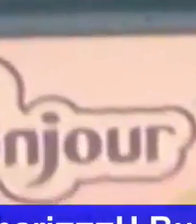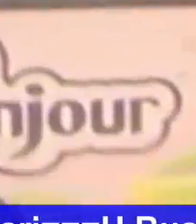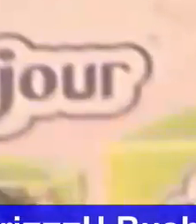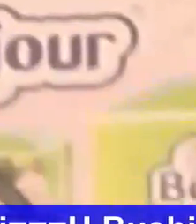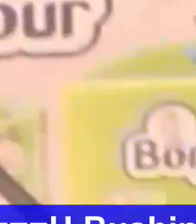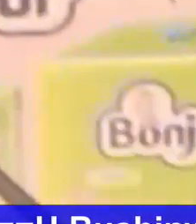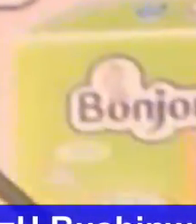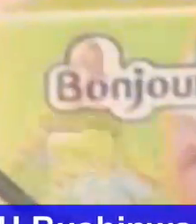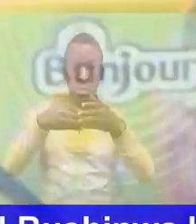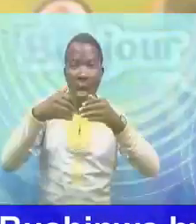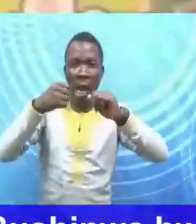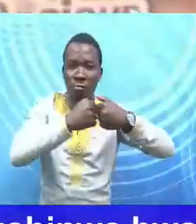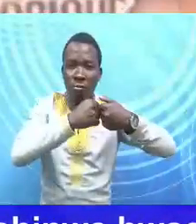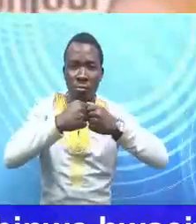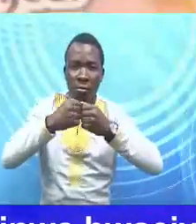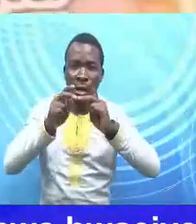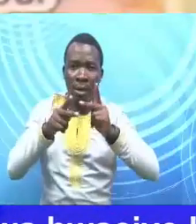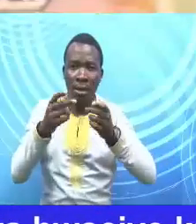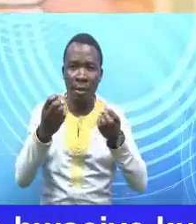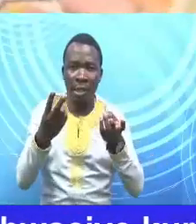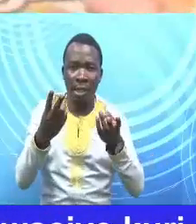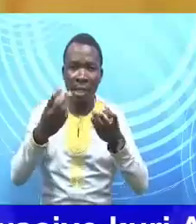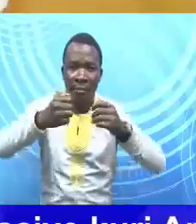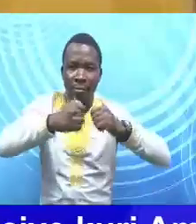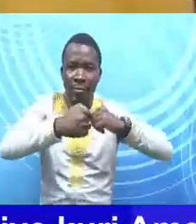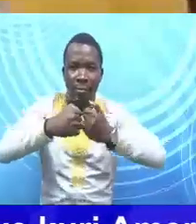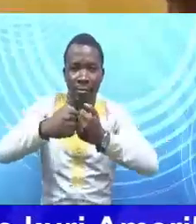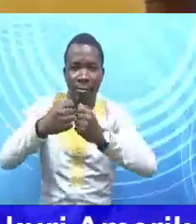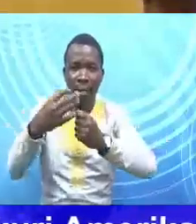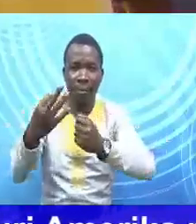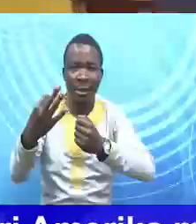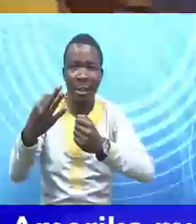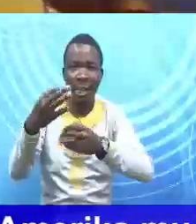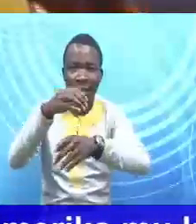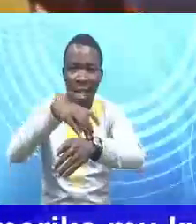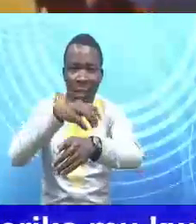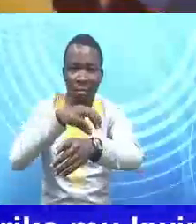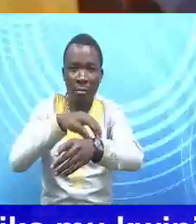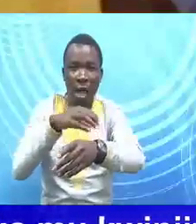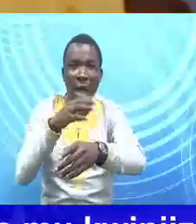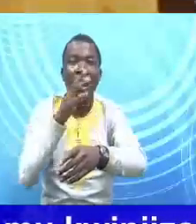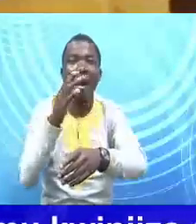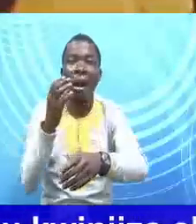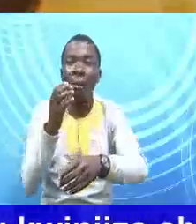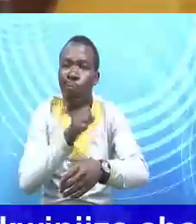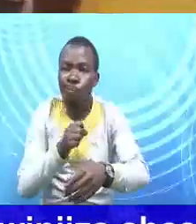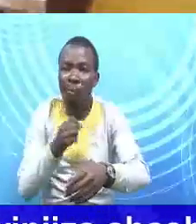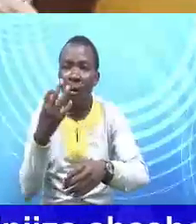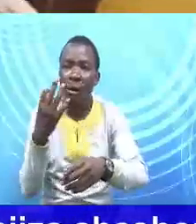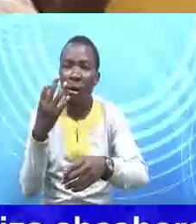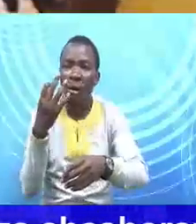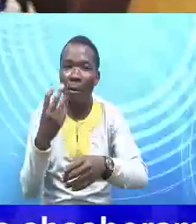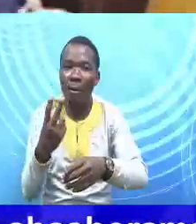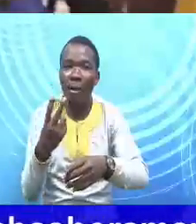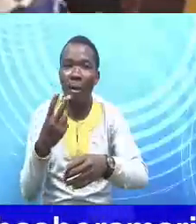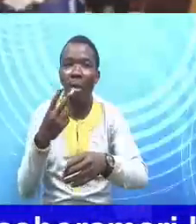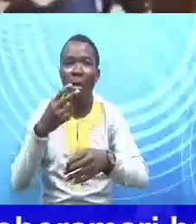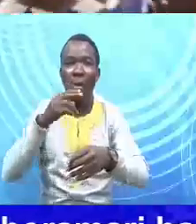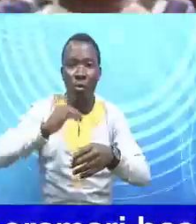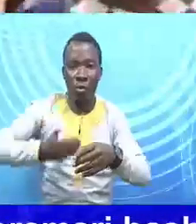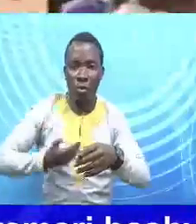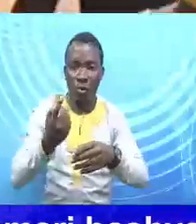harwanye bangahe? Harwanye batatu. Akomeretse abakecuru babiri n'umugore umwe.